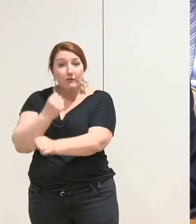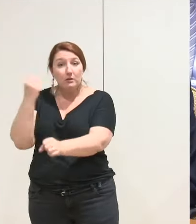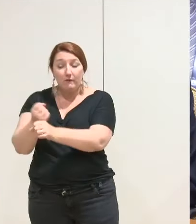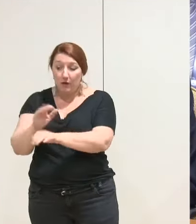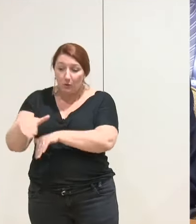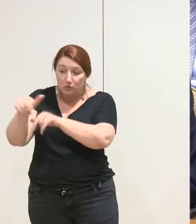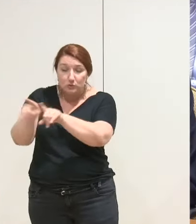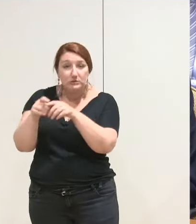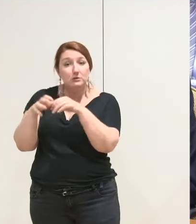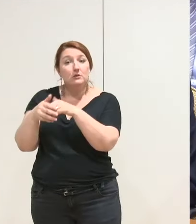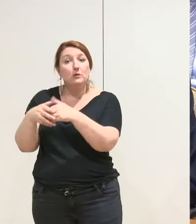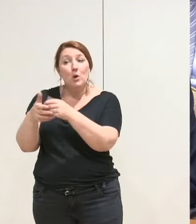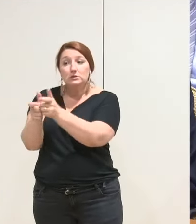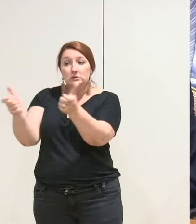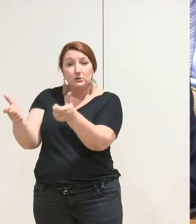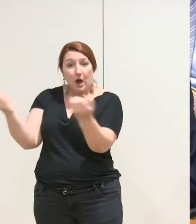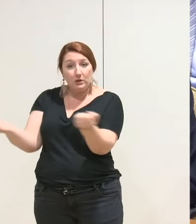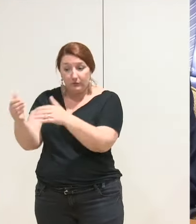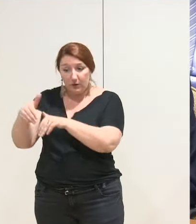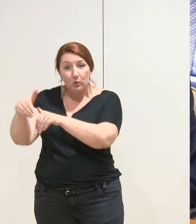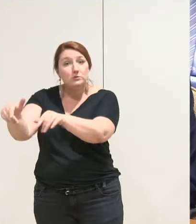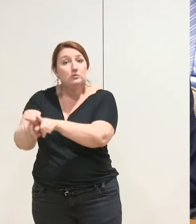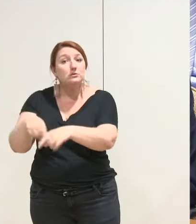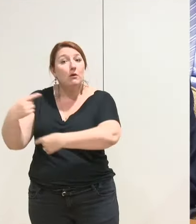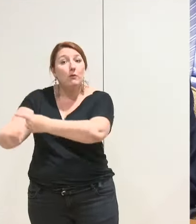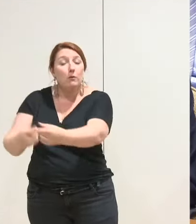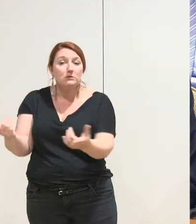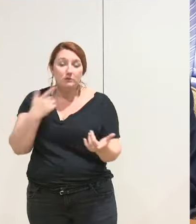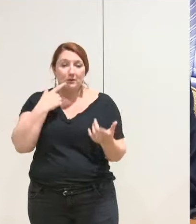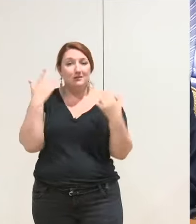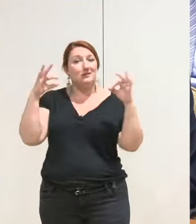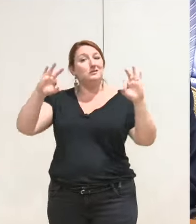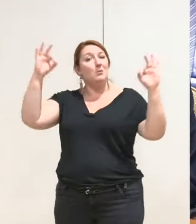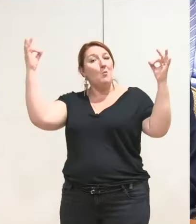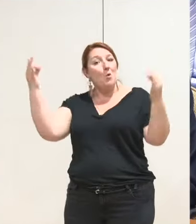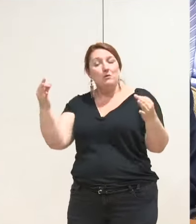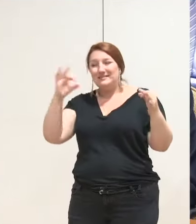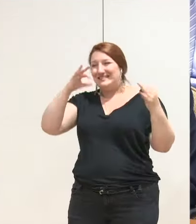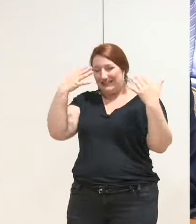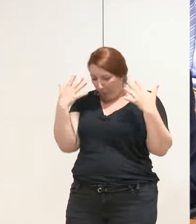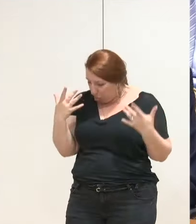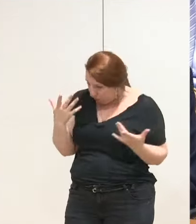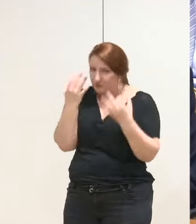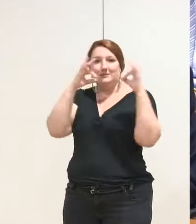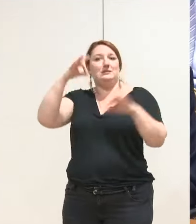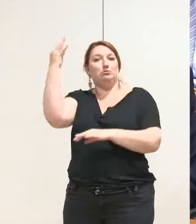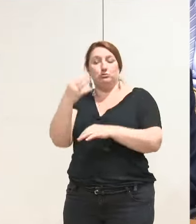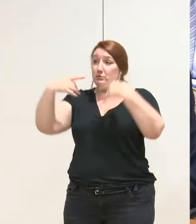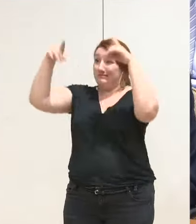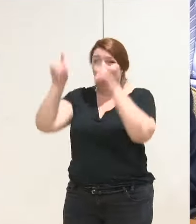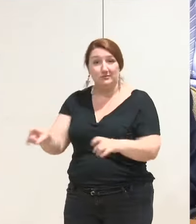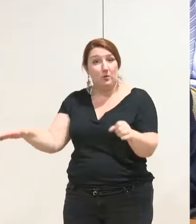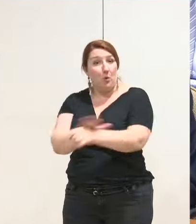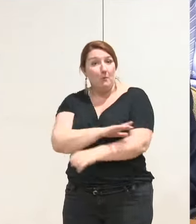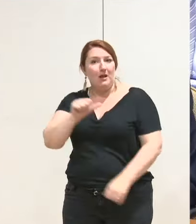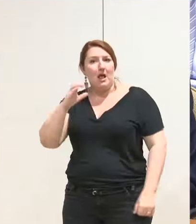aussi alors pourquoi avoir baissé de dis l'ensemble des subventions de la CL et non pas en